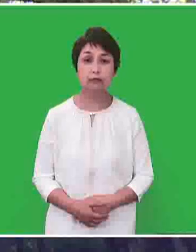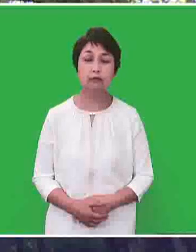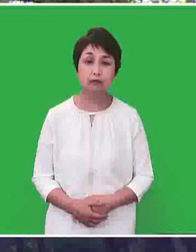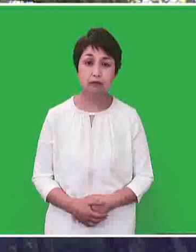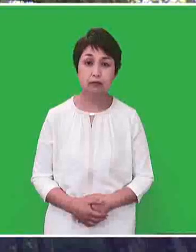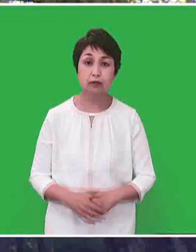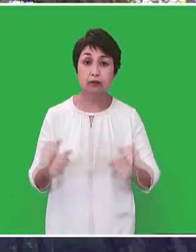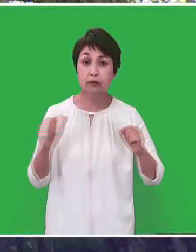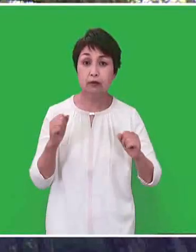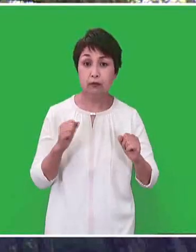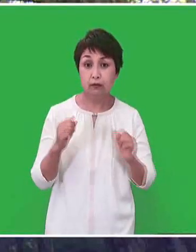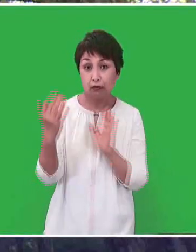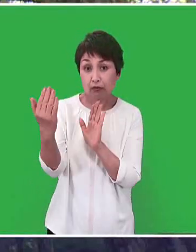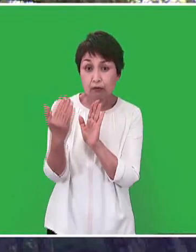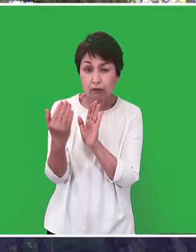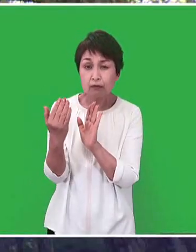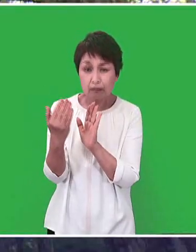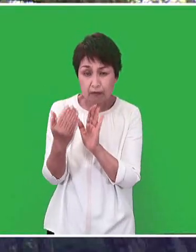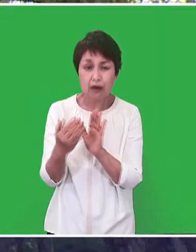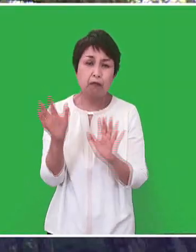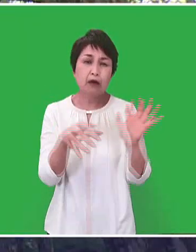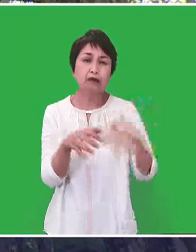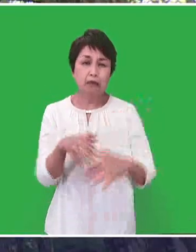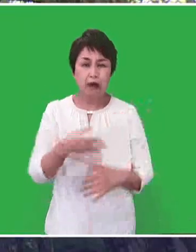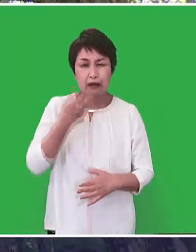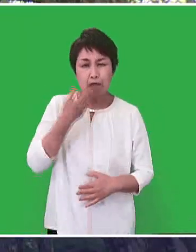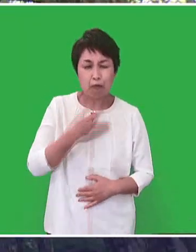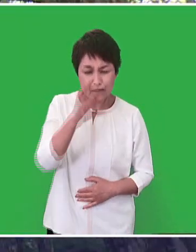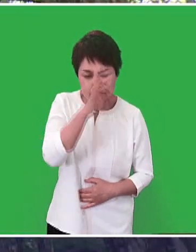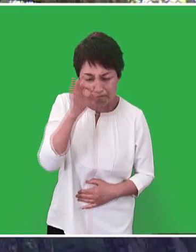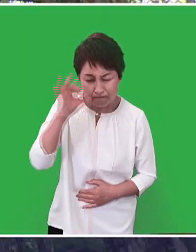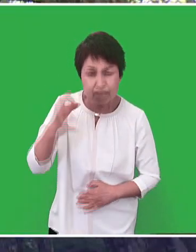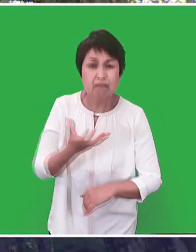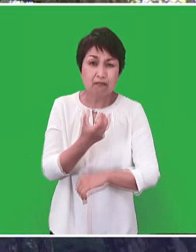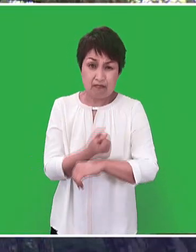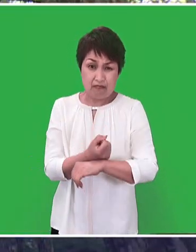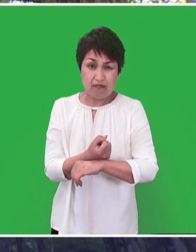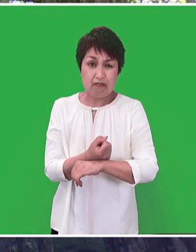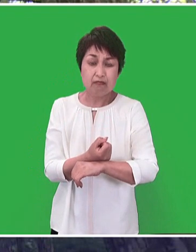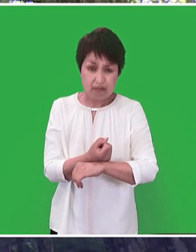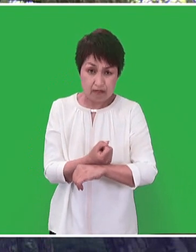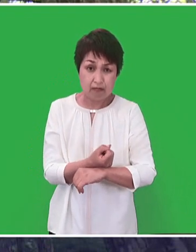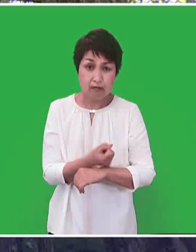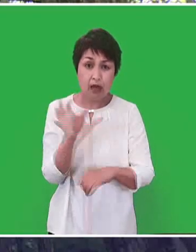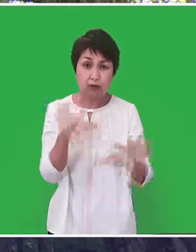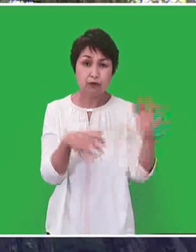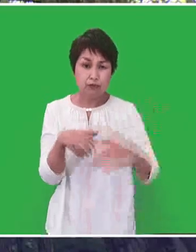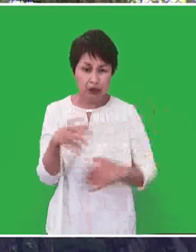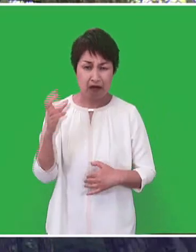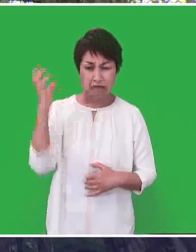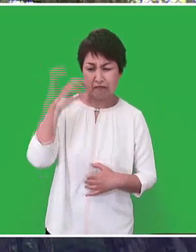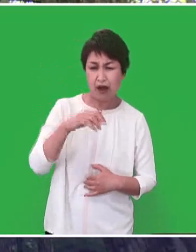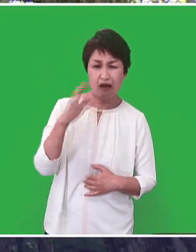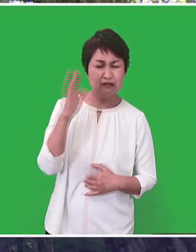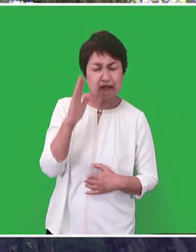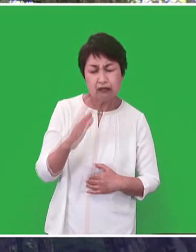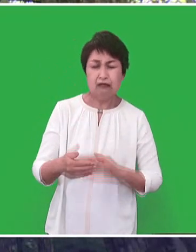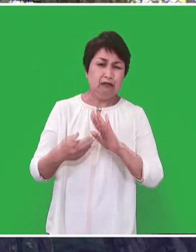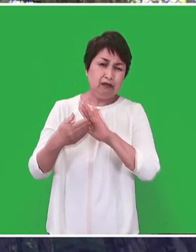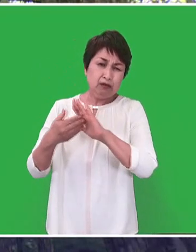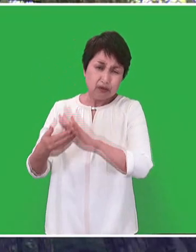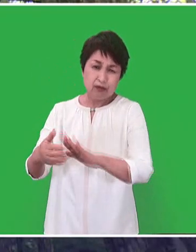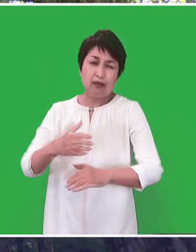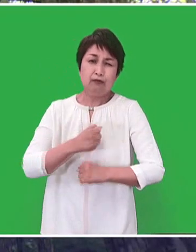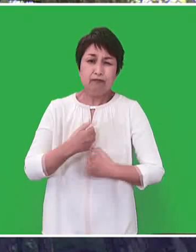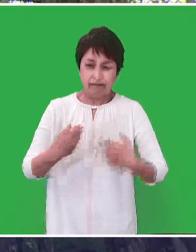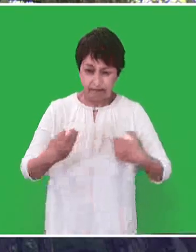秋からは熊が冬眠に備え多くの食べ物を求めて歩き回りますので、熊の被害に遭わないよう十